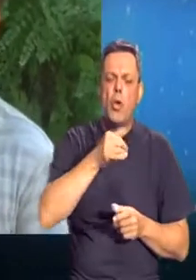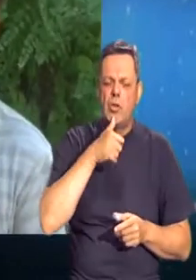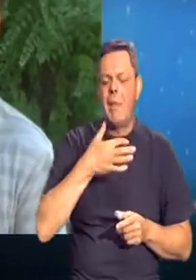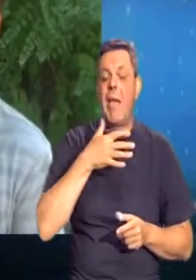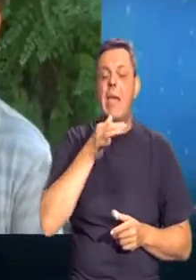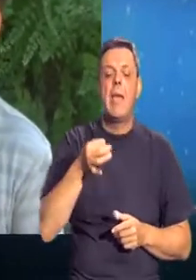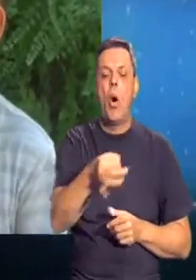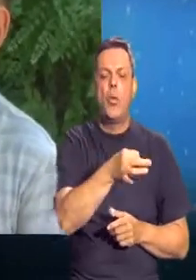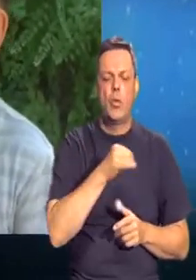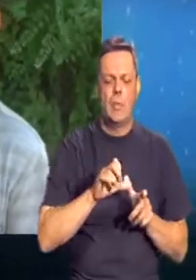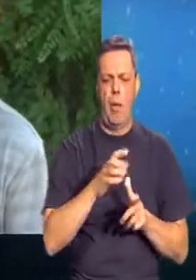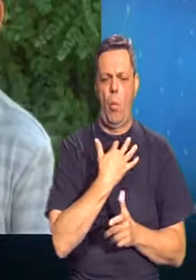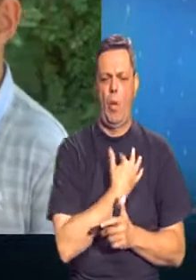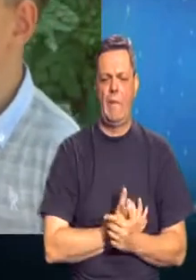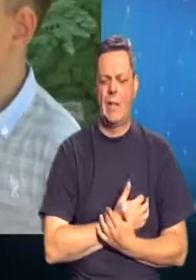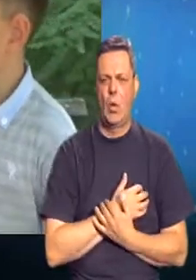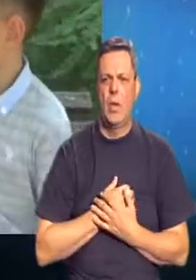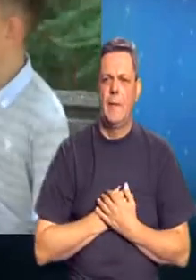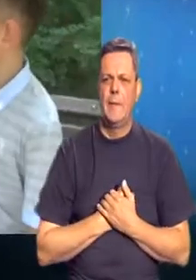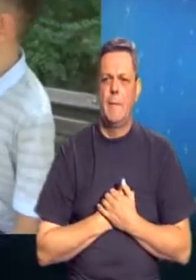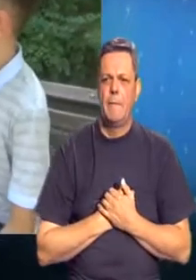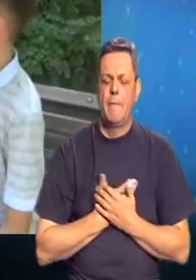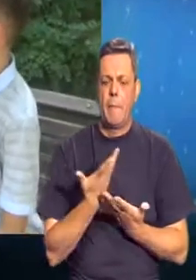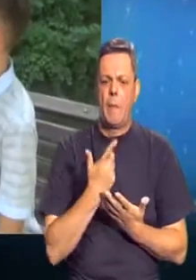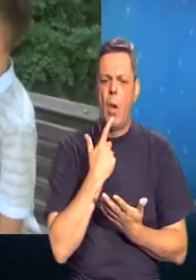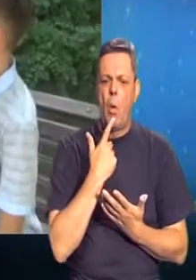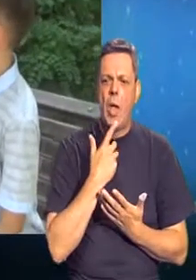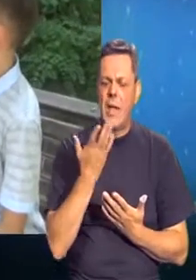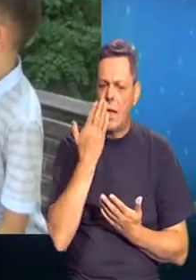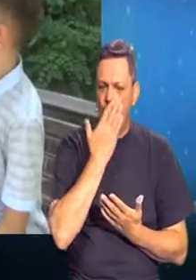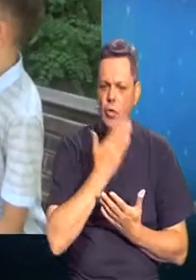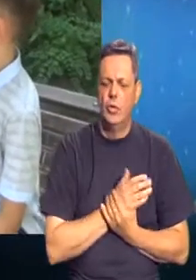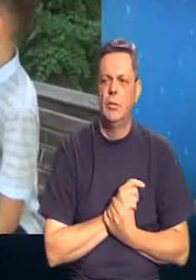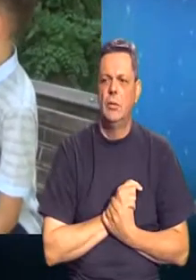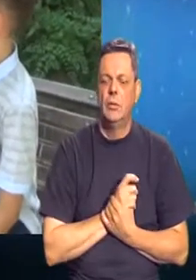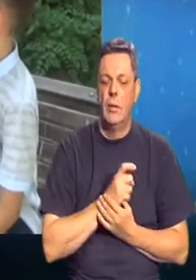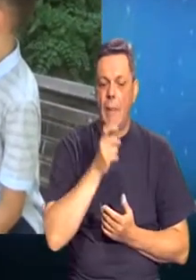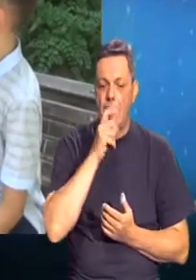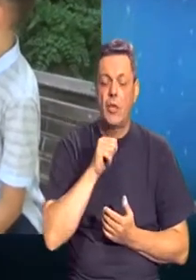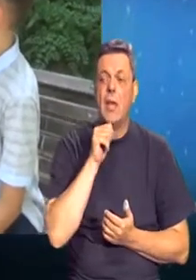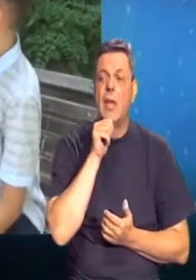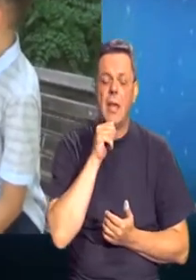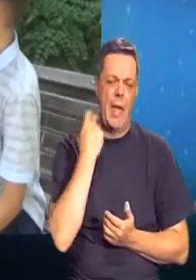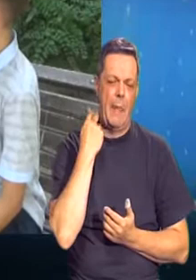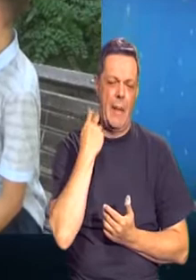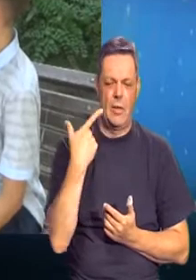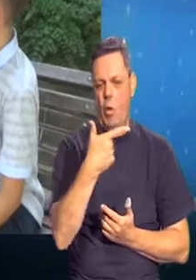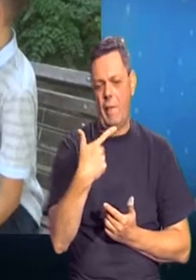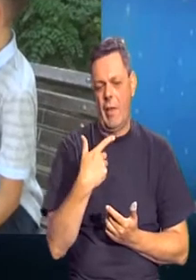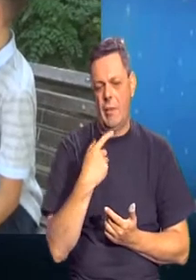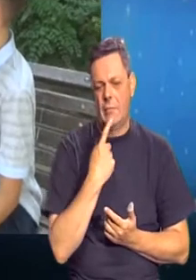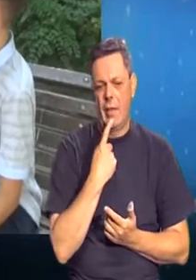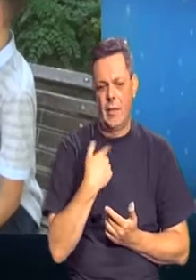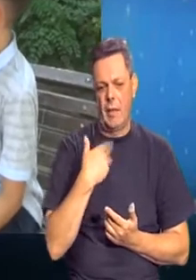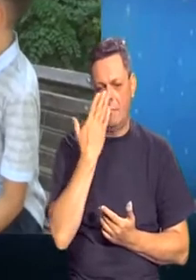u Hrvatskoj. Znači, koje jezike učiš? Njemački i? Engleski. I